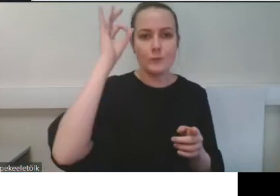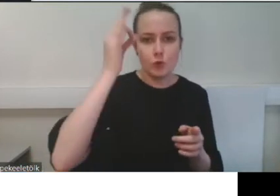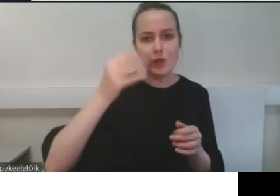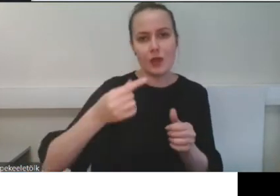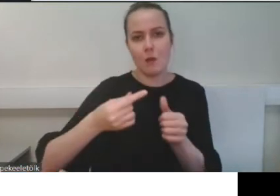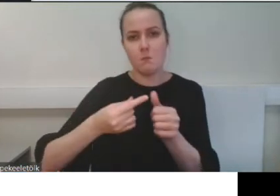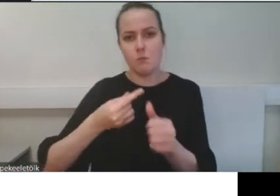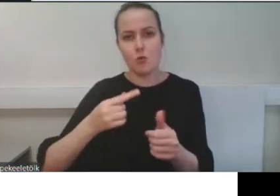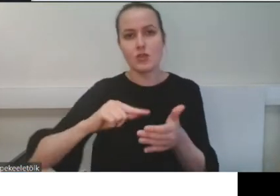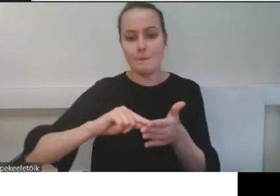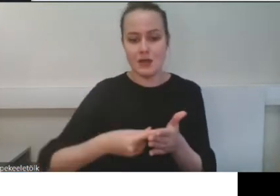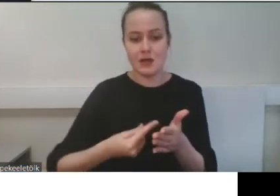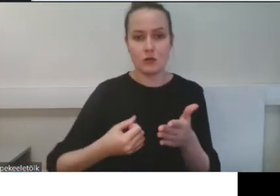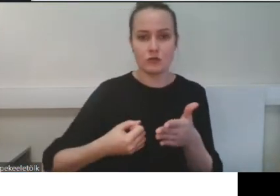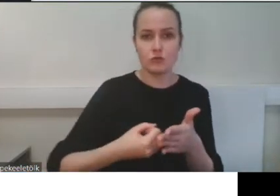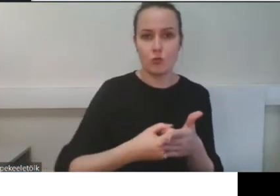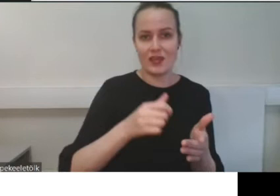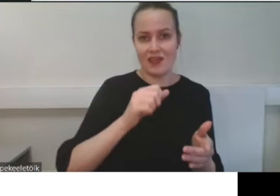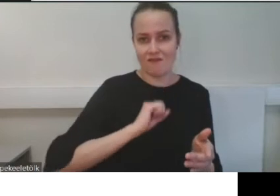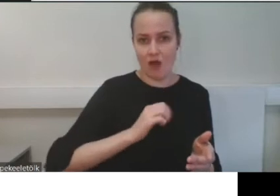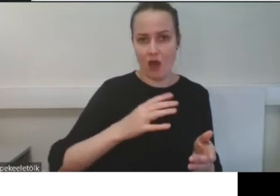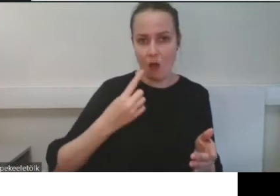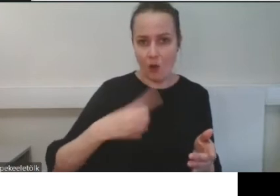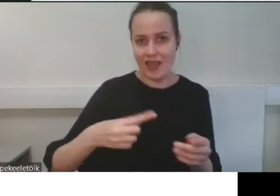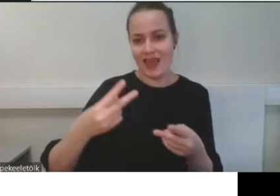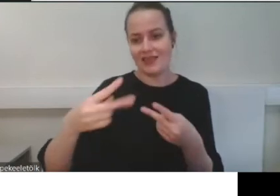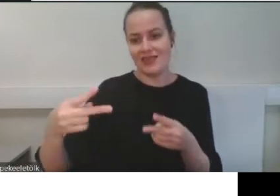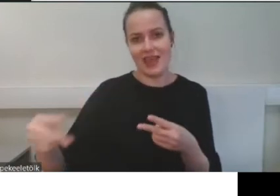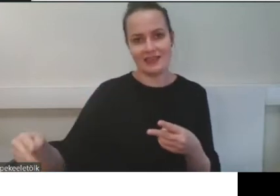Ja üks selline